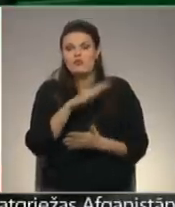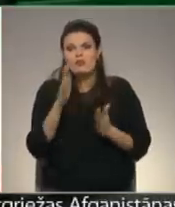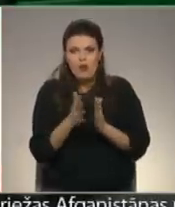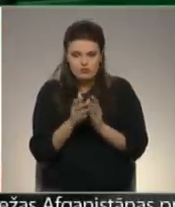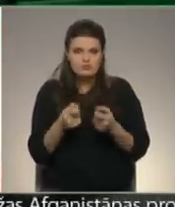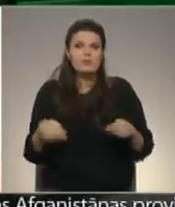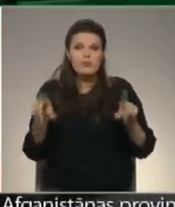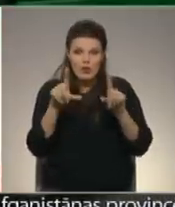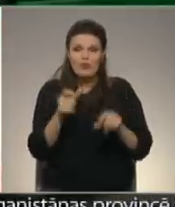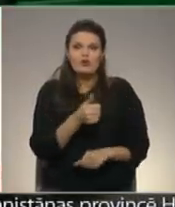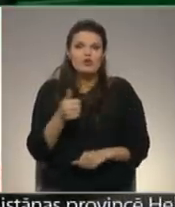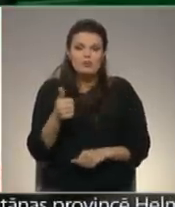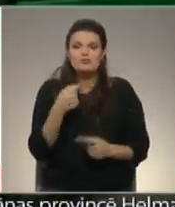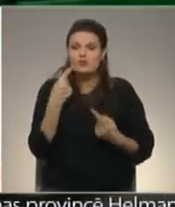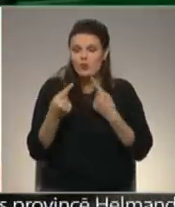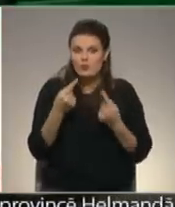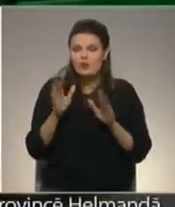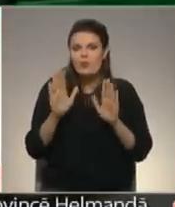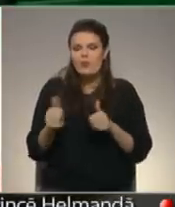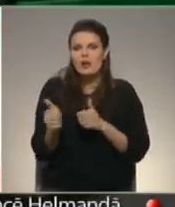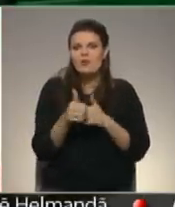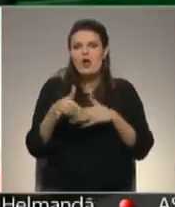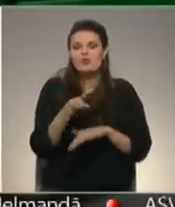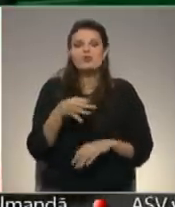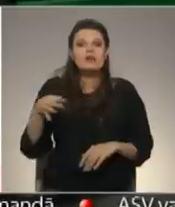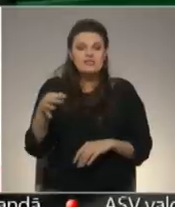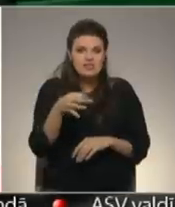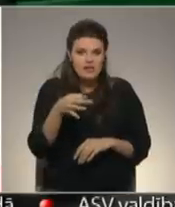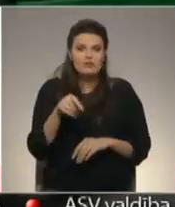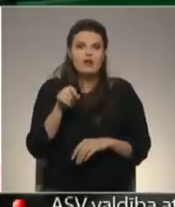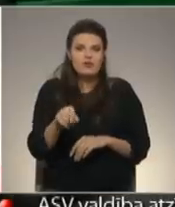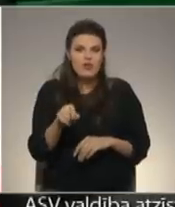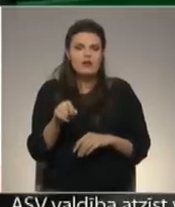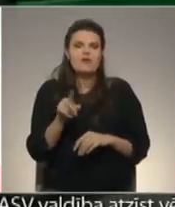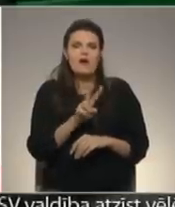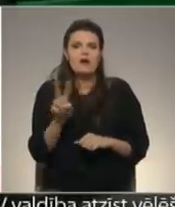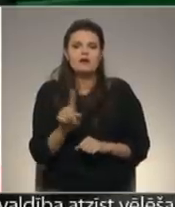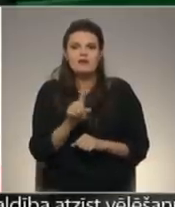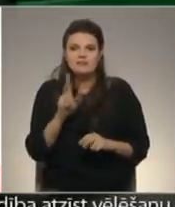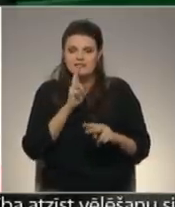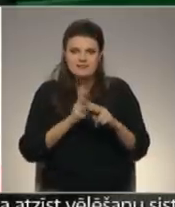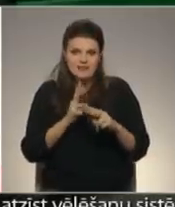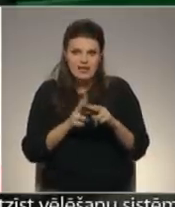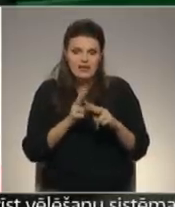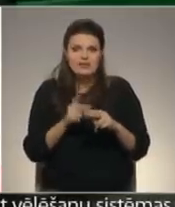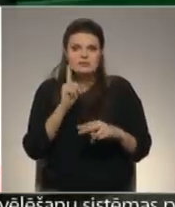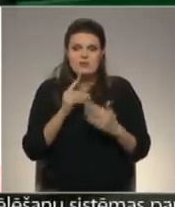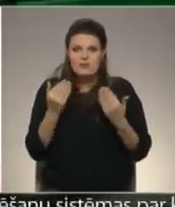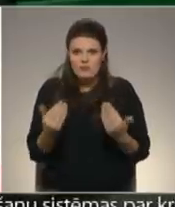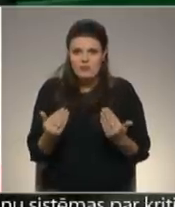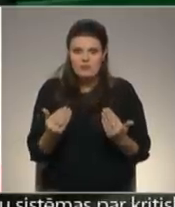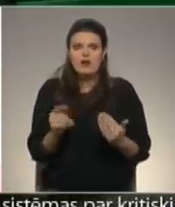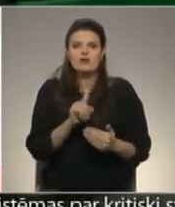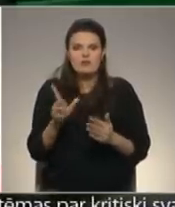pieaug, ir īpaši, ja runājam par piejūras reģionu, tad tajā sadaļā, kas ir stikuši. Pagaidām ir